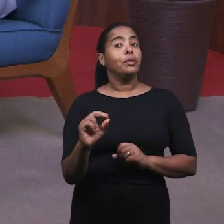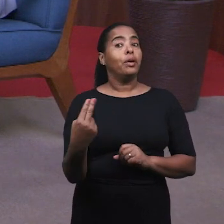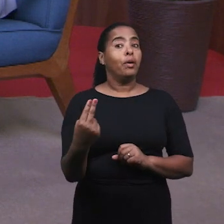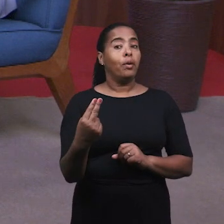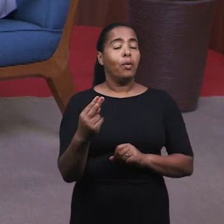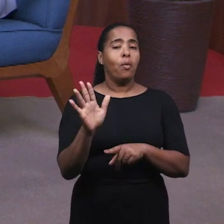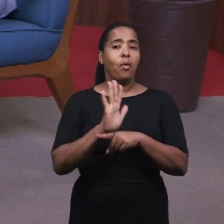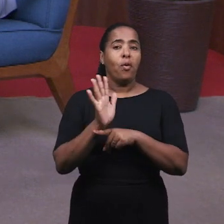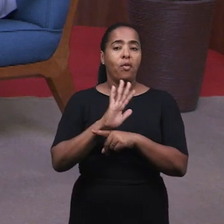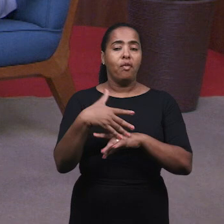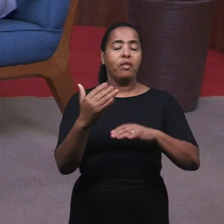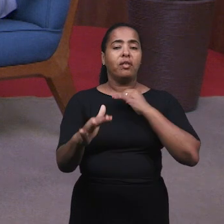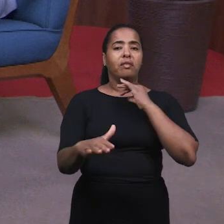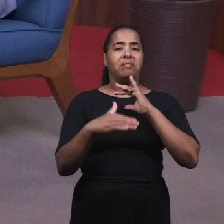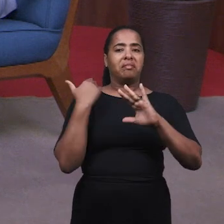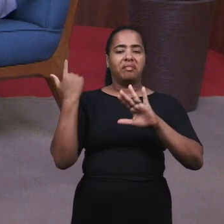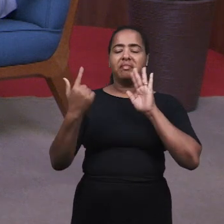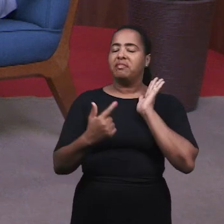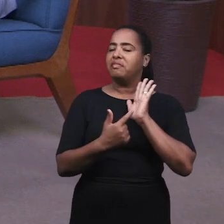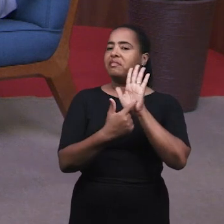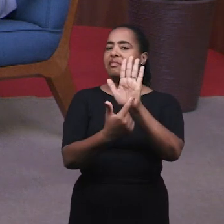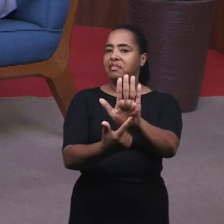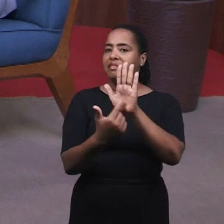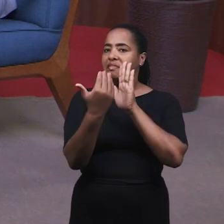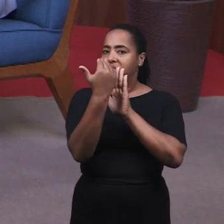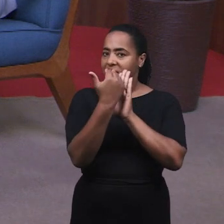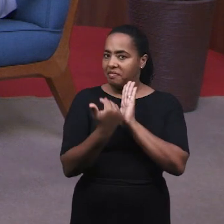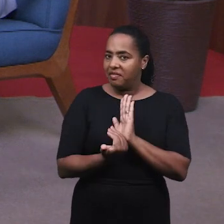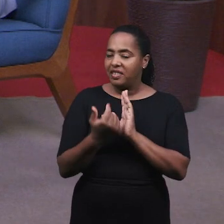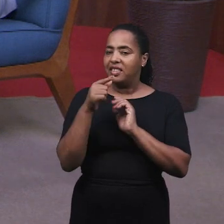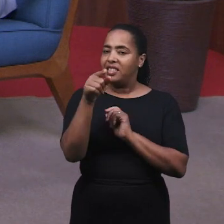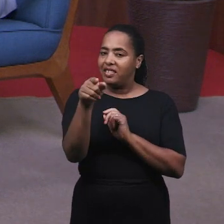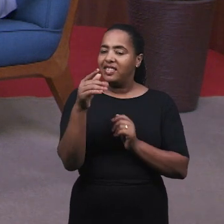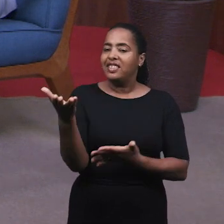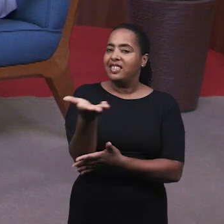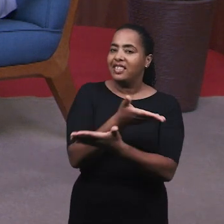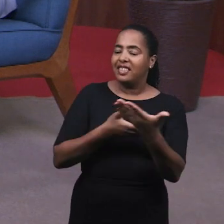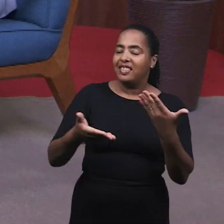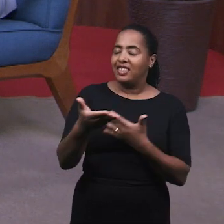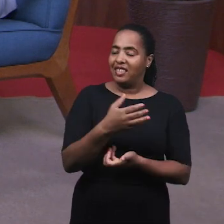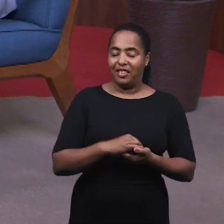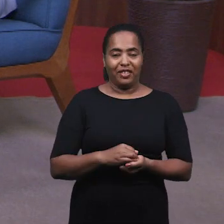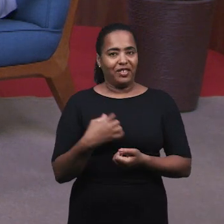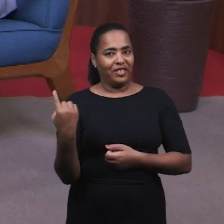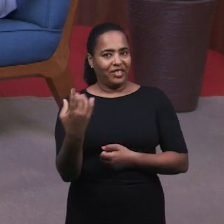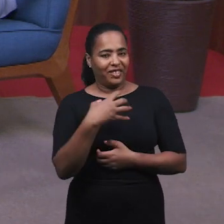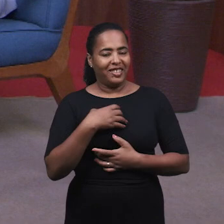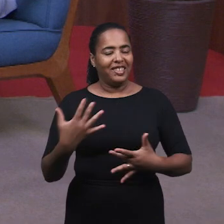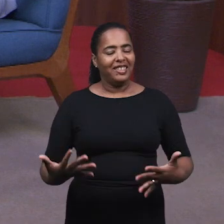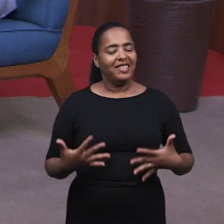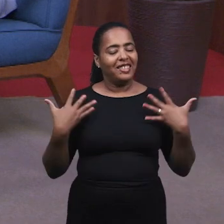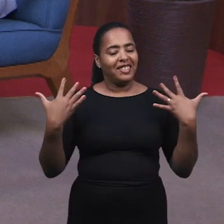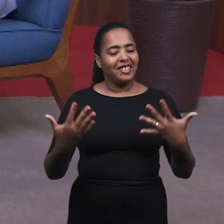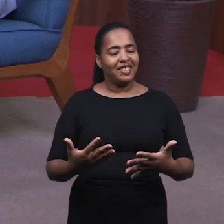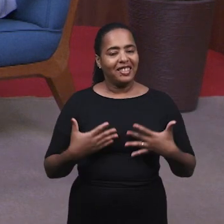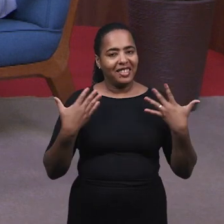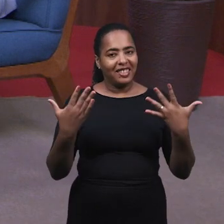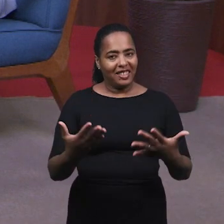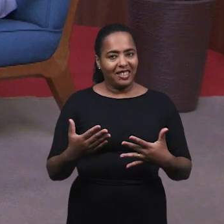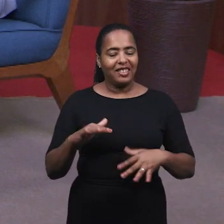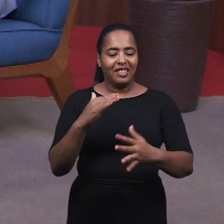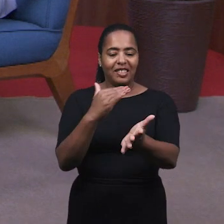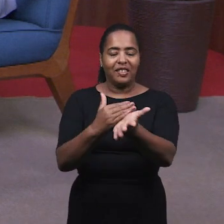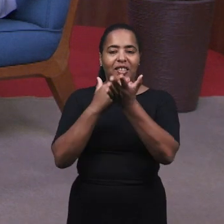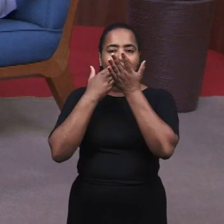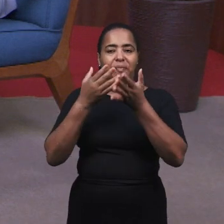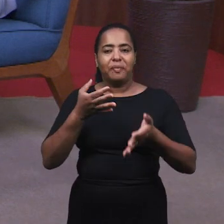pour votre vie, ou nous envoyer une vidéo pour qu'on puisse montrer ici et vous allez participer avec nous. C'est